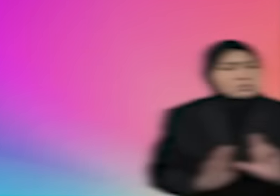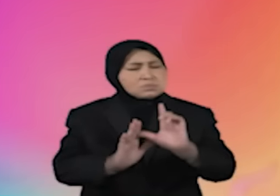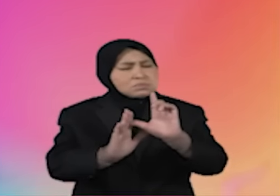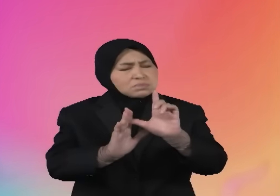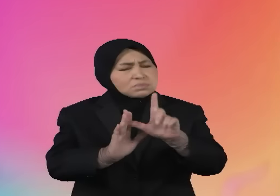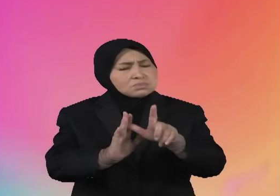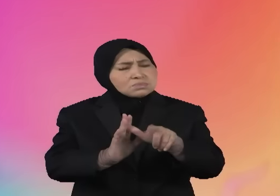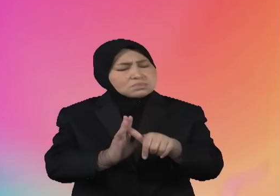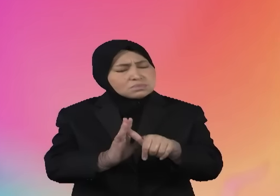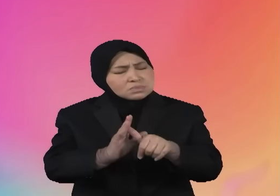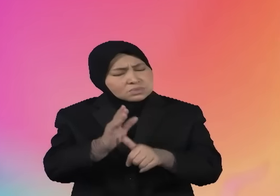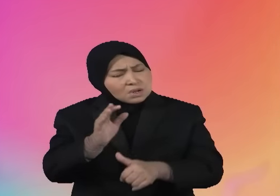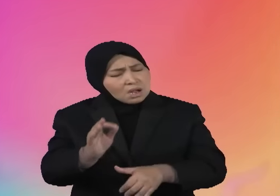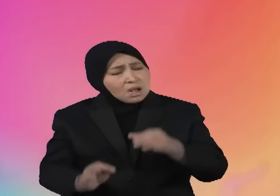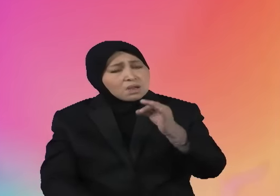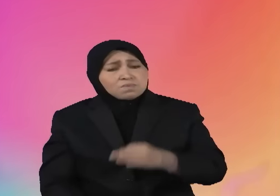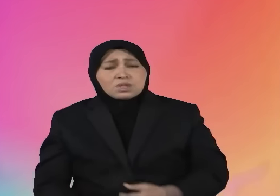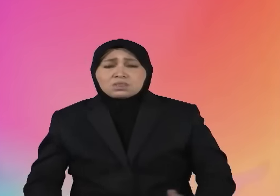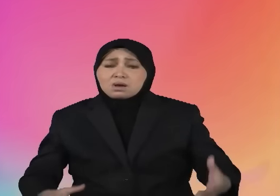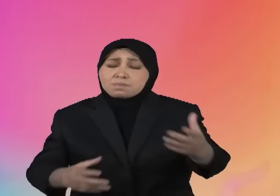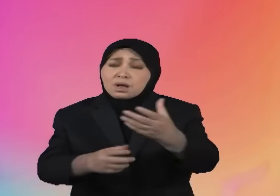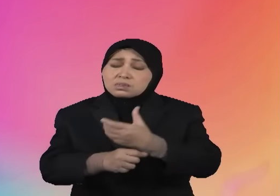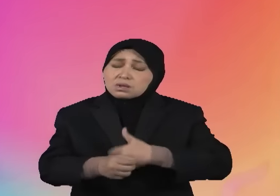Fa'in usira ala